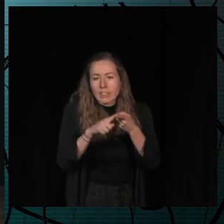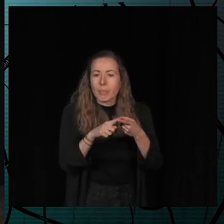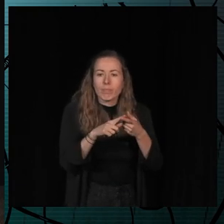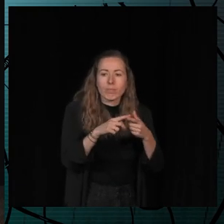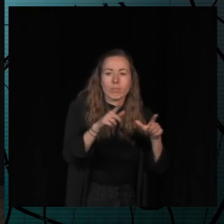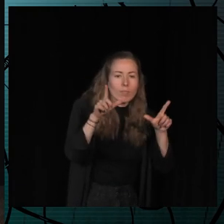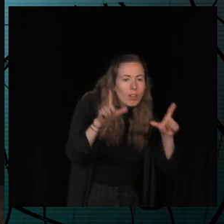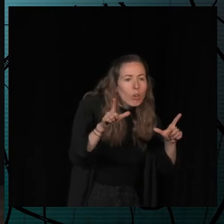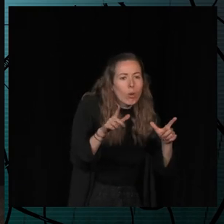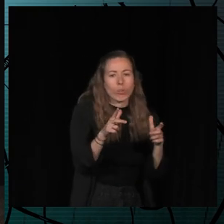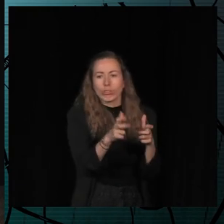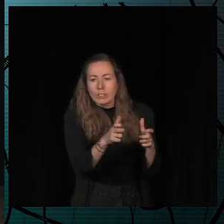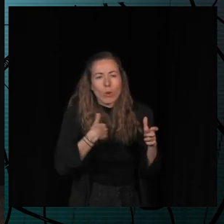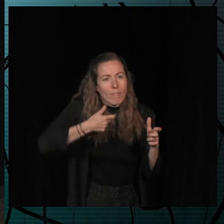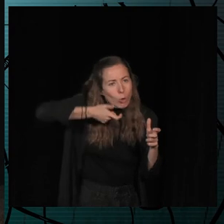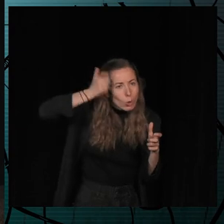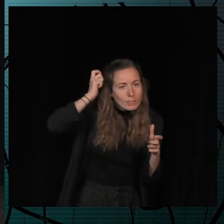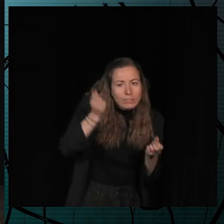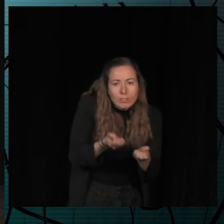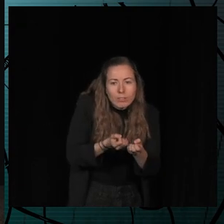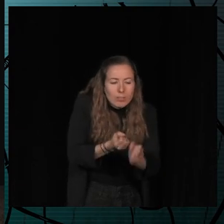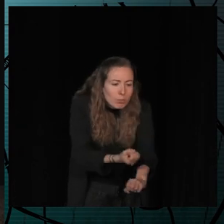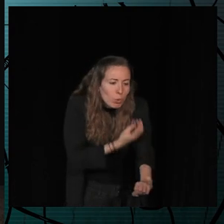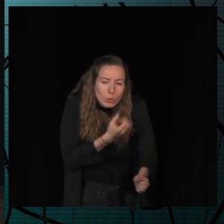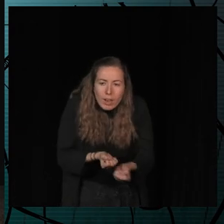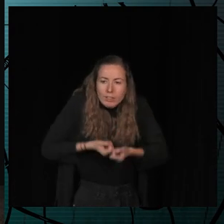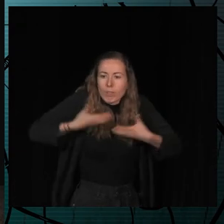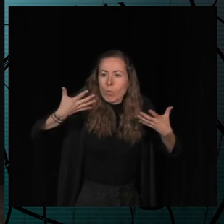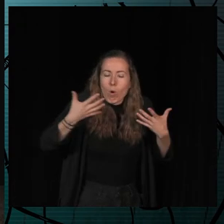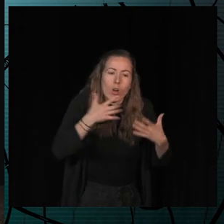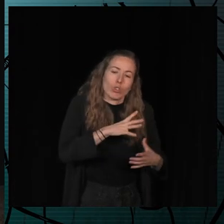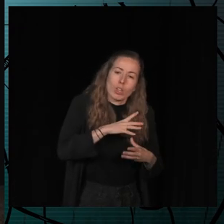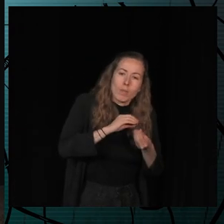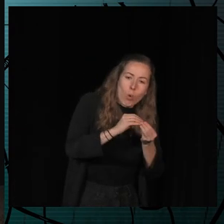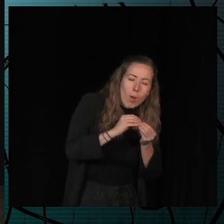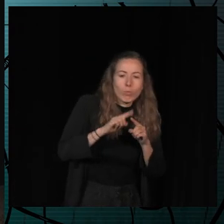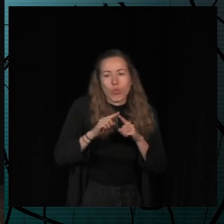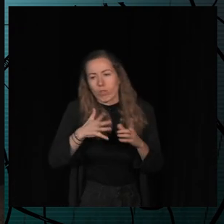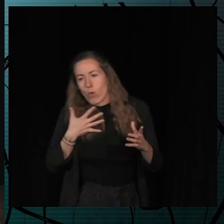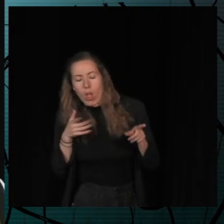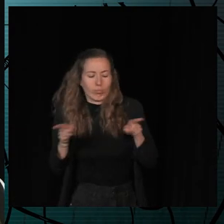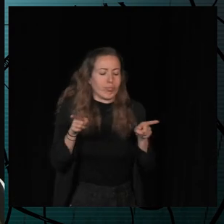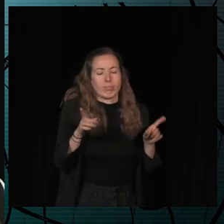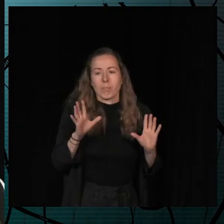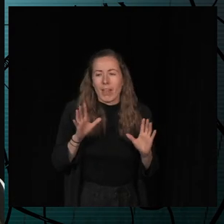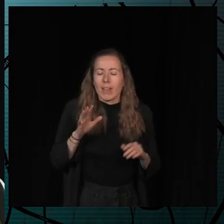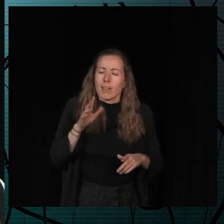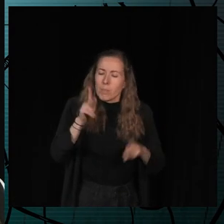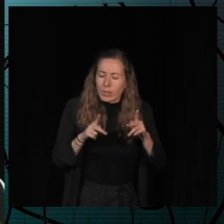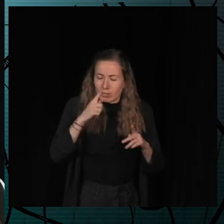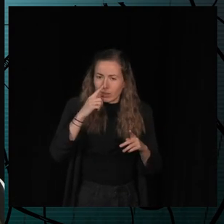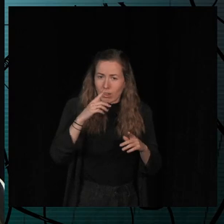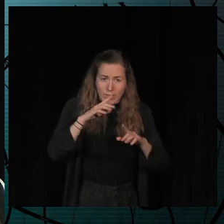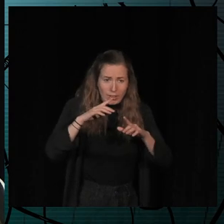sur l'aspect cognitif le développement émotionnel les positif et négatif mais est-ce qu'on observe pas des différences en